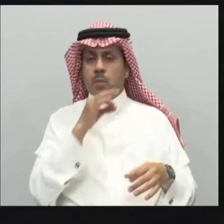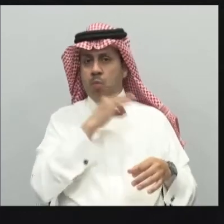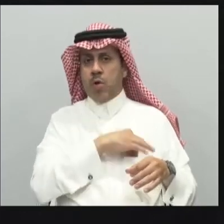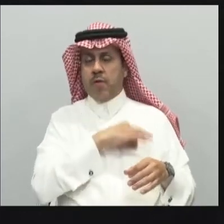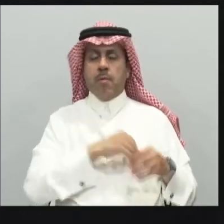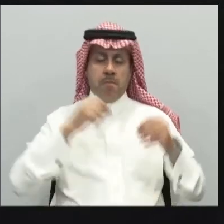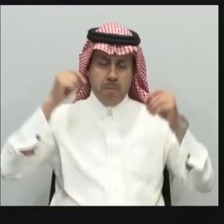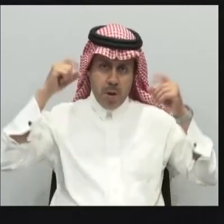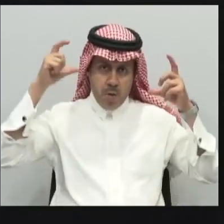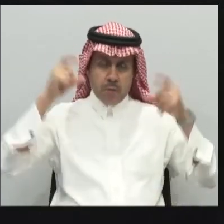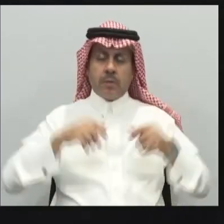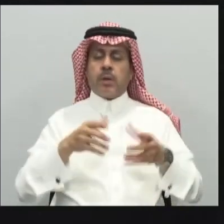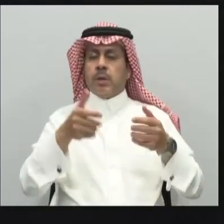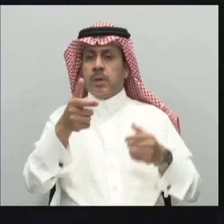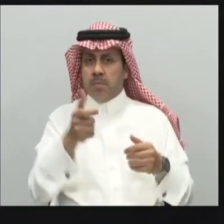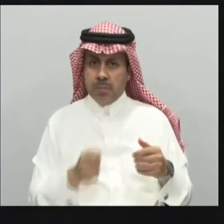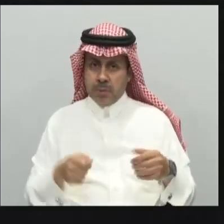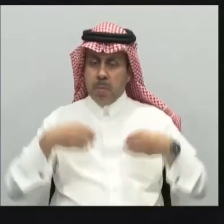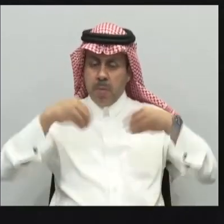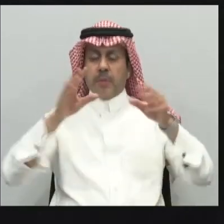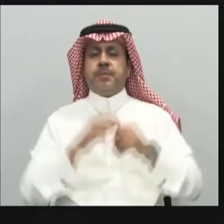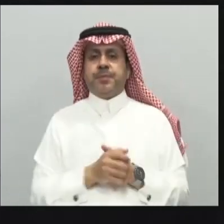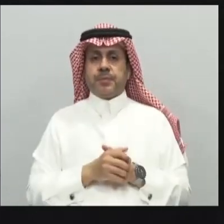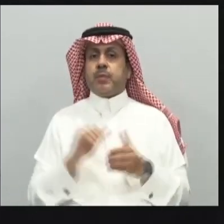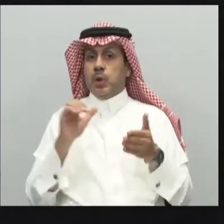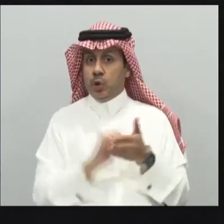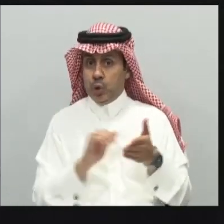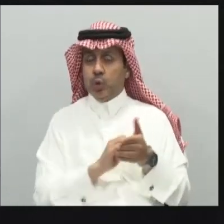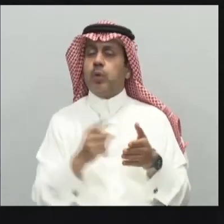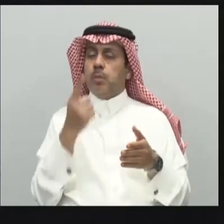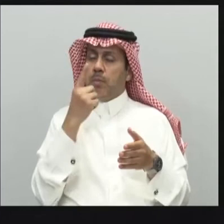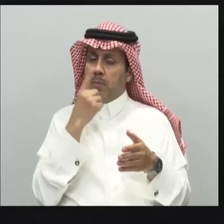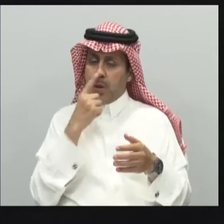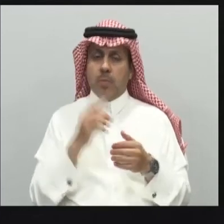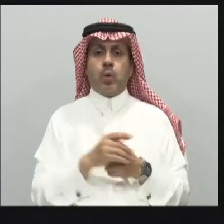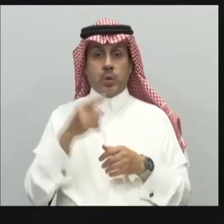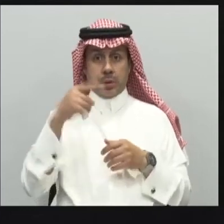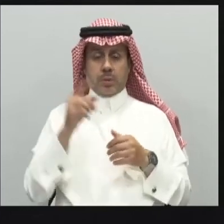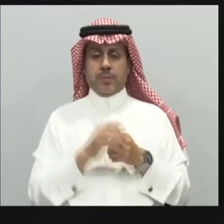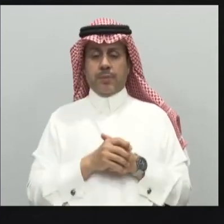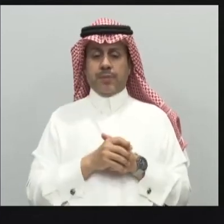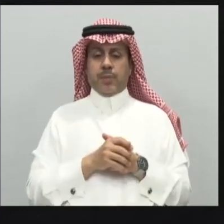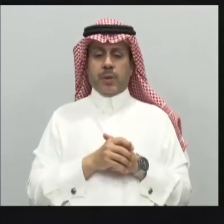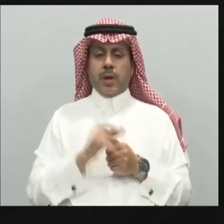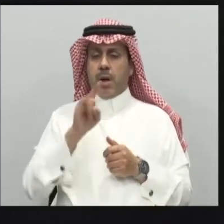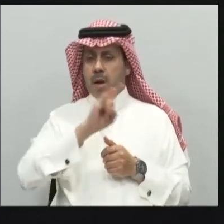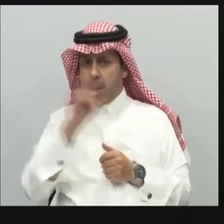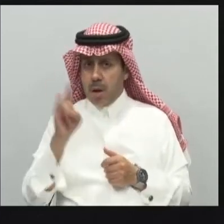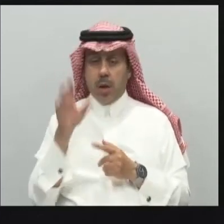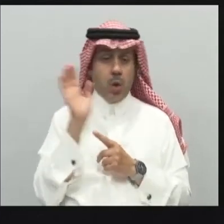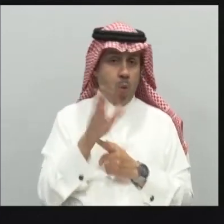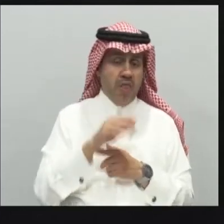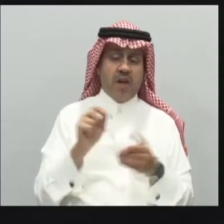معلوم في المبيع وهذا شرط مقبول وهو من شرط صحيح مقبول لا يؤثر في